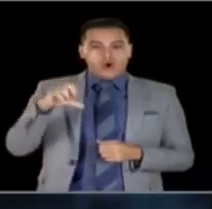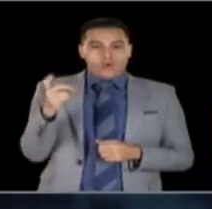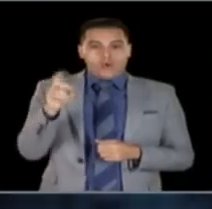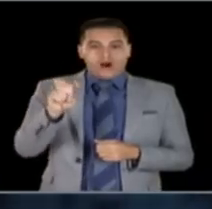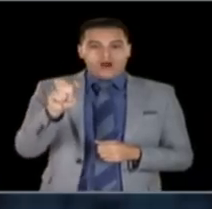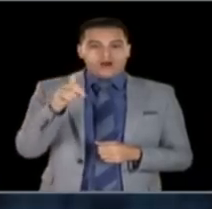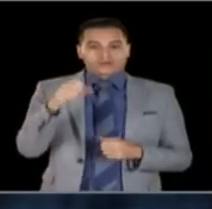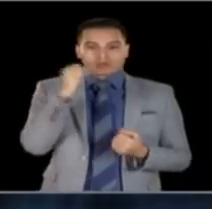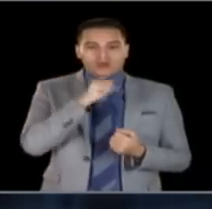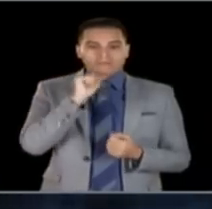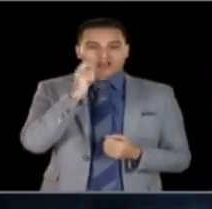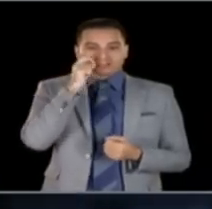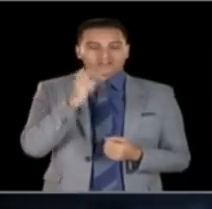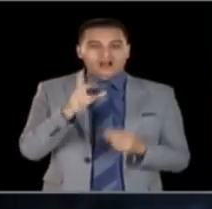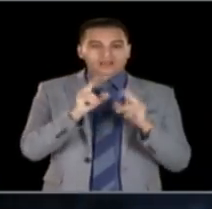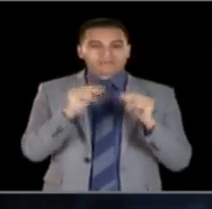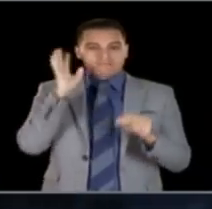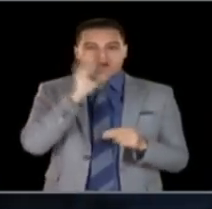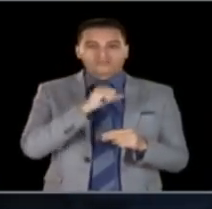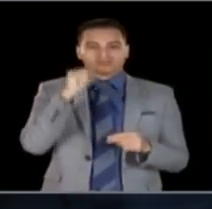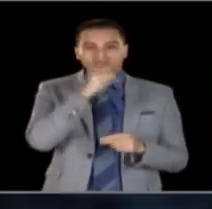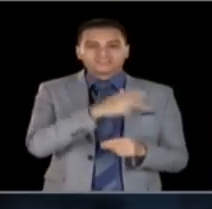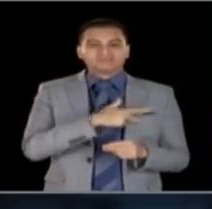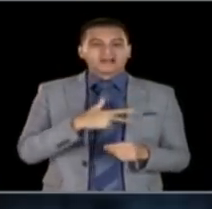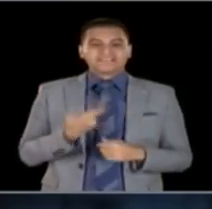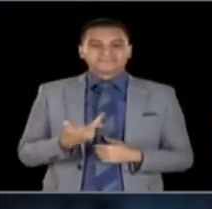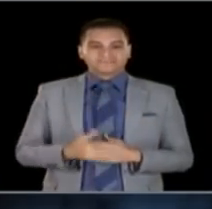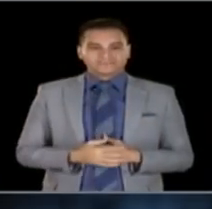التنورة هي أغنية المطرب لبناني، فمن هو؟